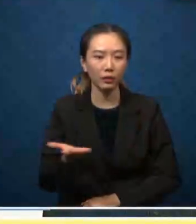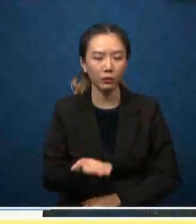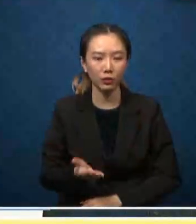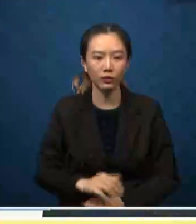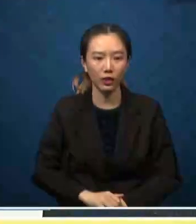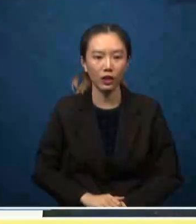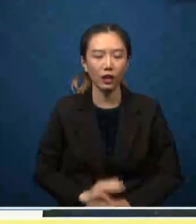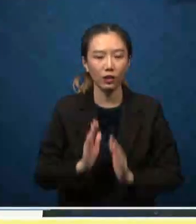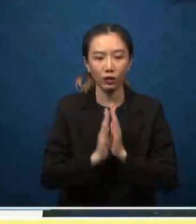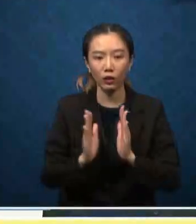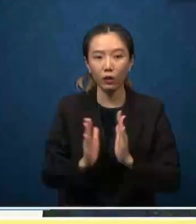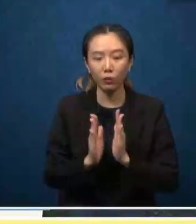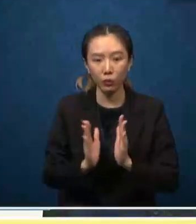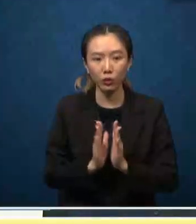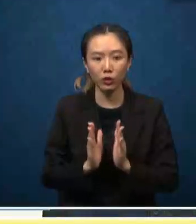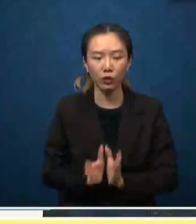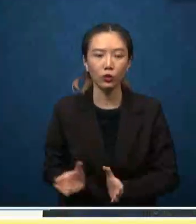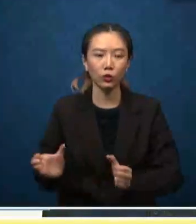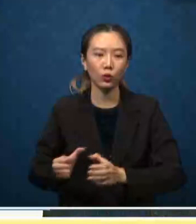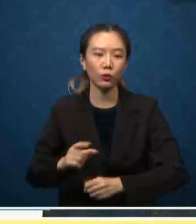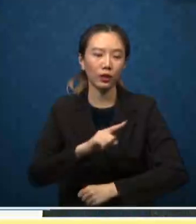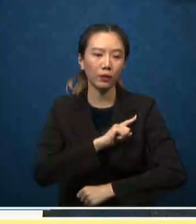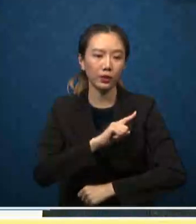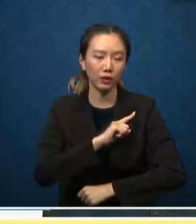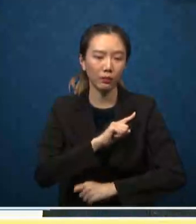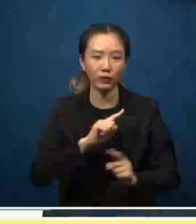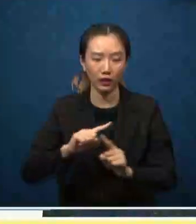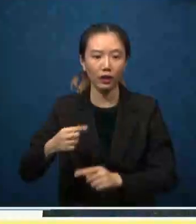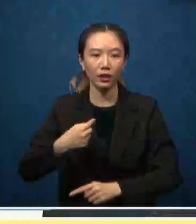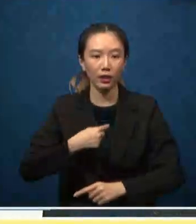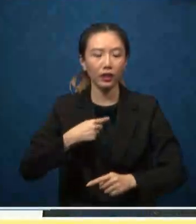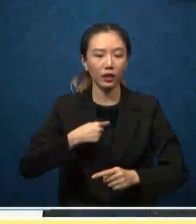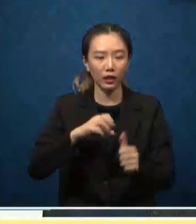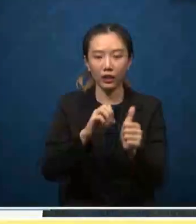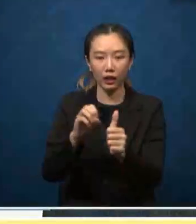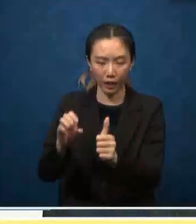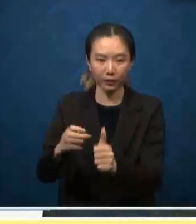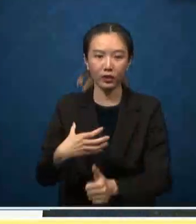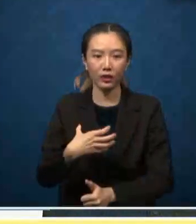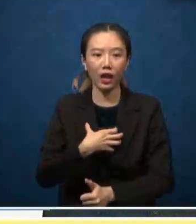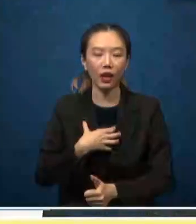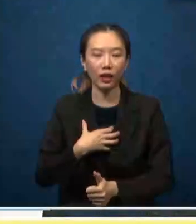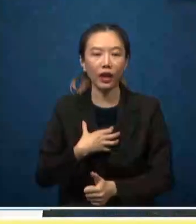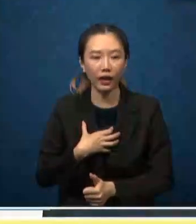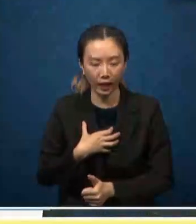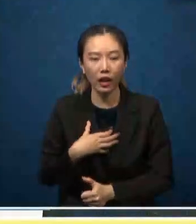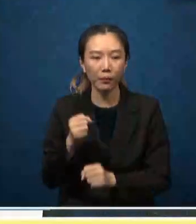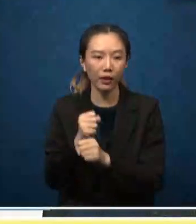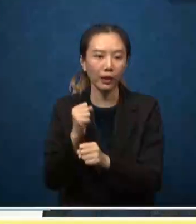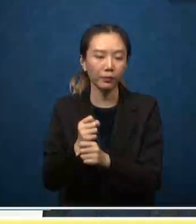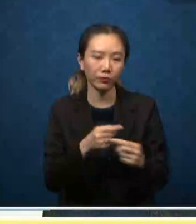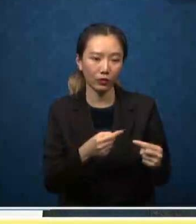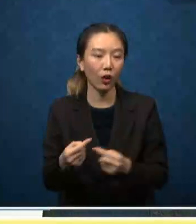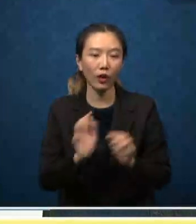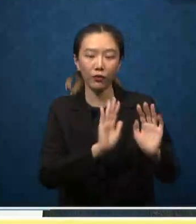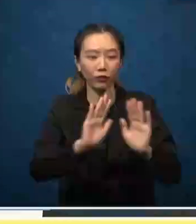และท่านรัฐมนตรีและผู้มีส่วนเกี่ยวข้องผมหวังว่าข้อเสนอผมส่วนนี้น่าจะทำให้เกิดประโยชน์แล้วนำไปวางกรอบให้ชัดเจนฝากน้องตำรวจด้วย